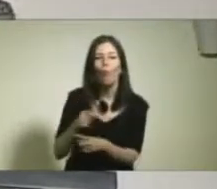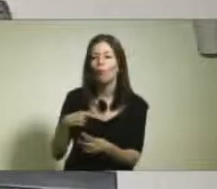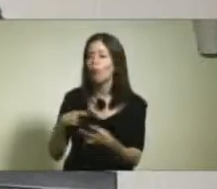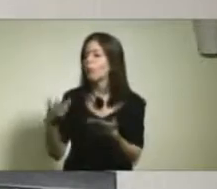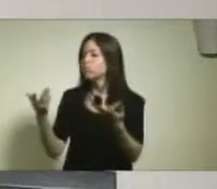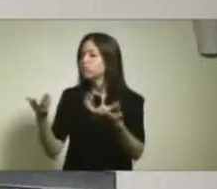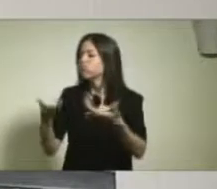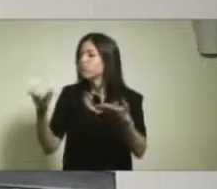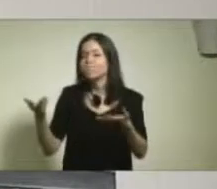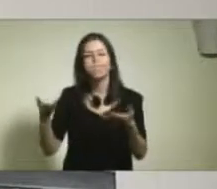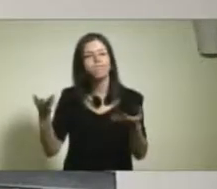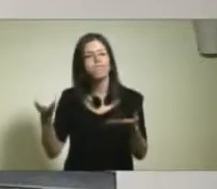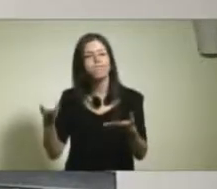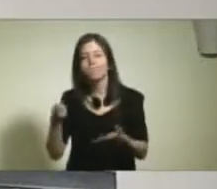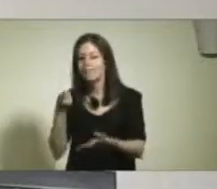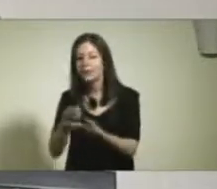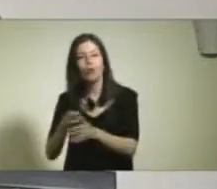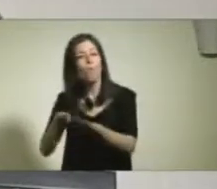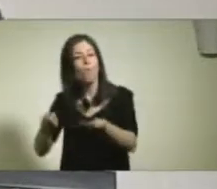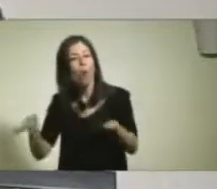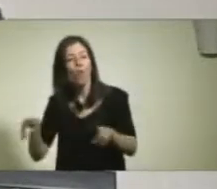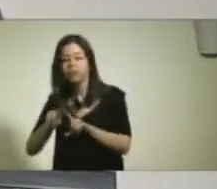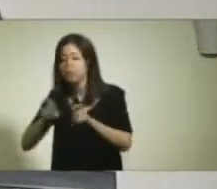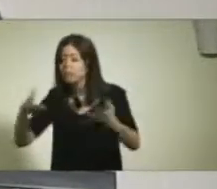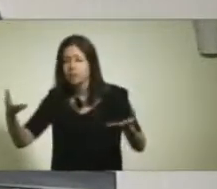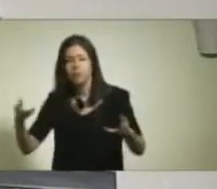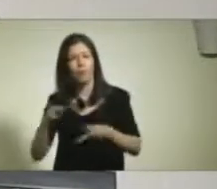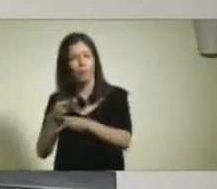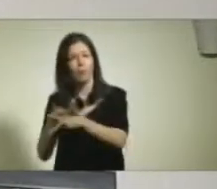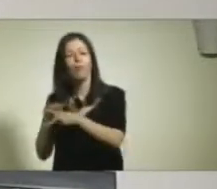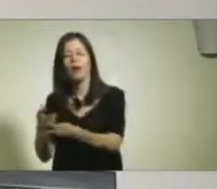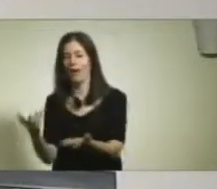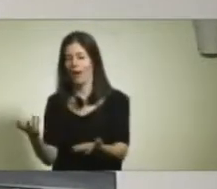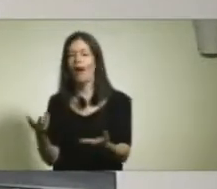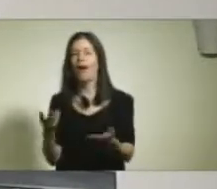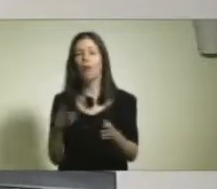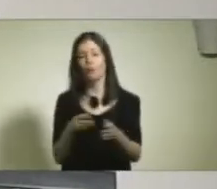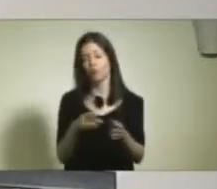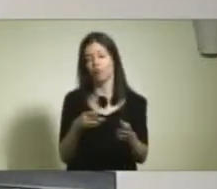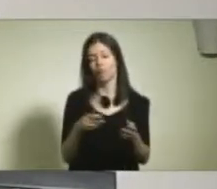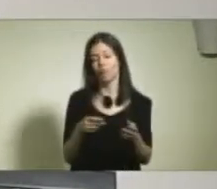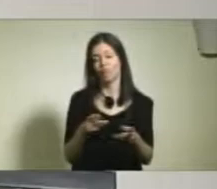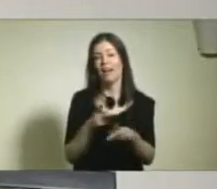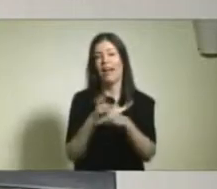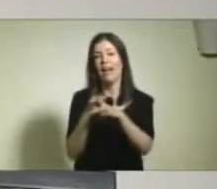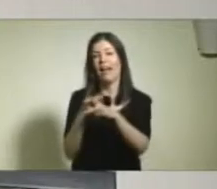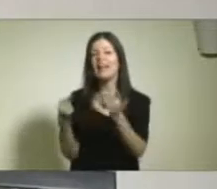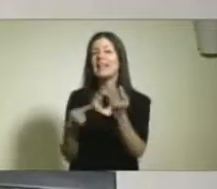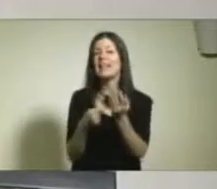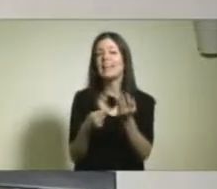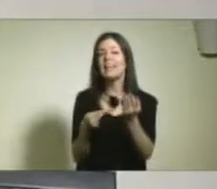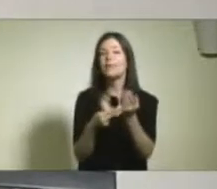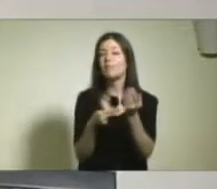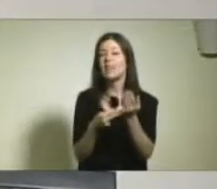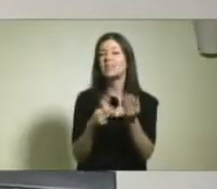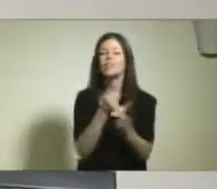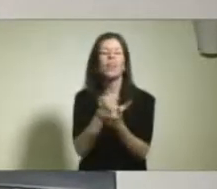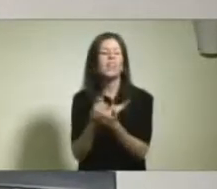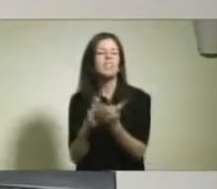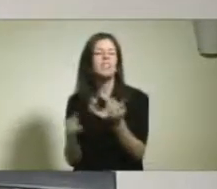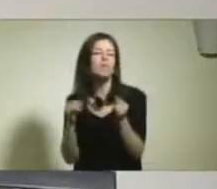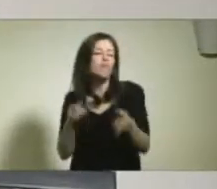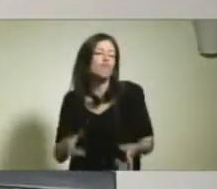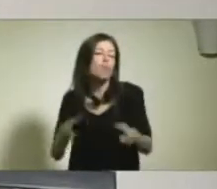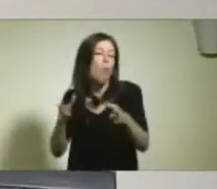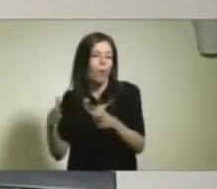prêter pour acheter des meubles, etc. Et sur le crédit immobilier, on est en train de travailler beaucoup sur les jeunes pour